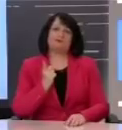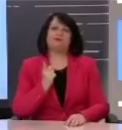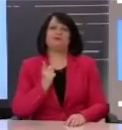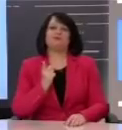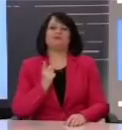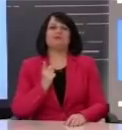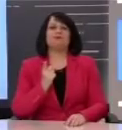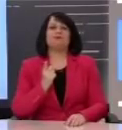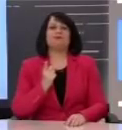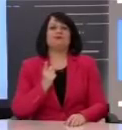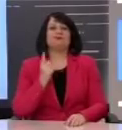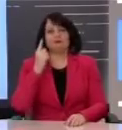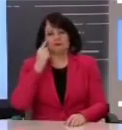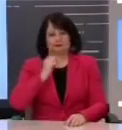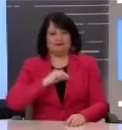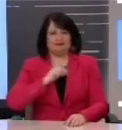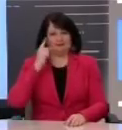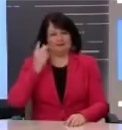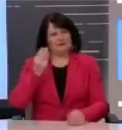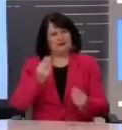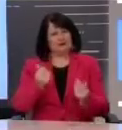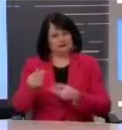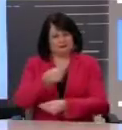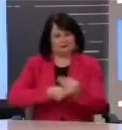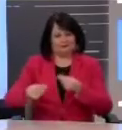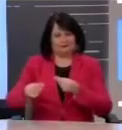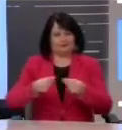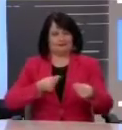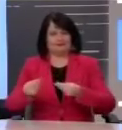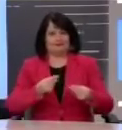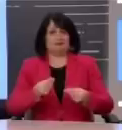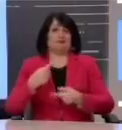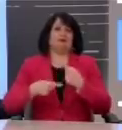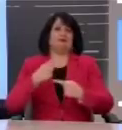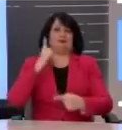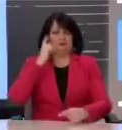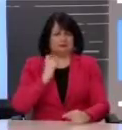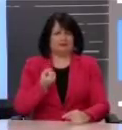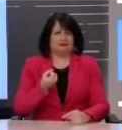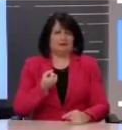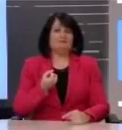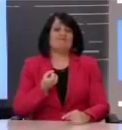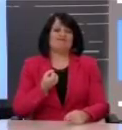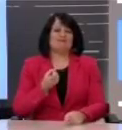Τα λεγόμενα αντισταθμιστικά ωφέλη από την σύγχρονη εμπειρία που έχουμε, την οδυνηρή